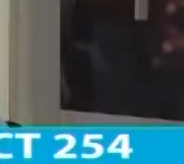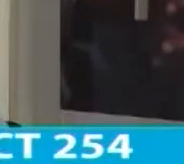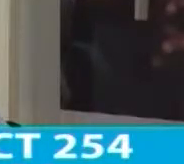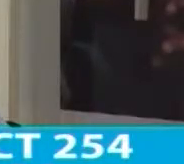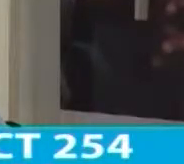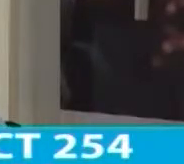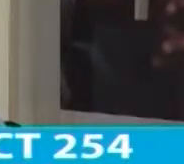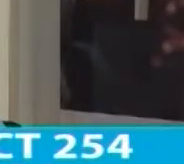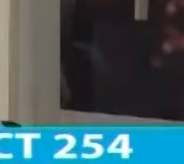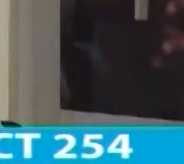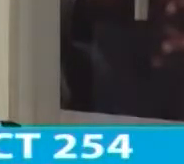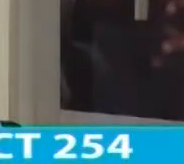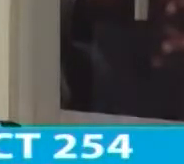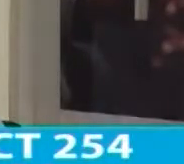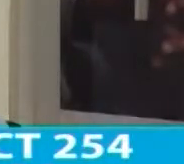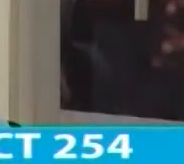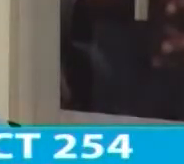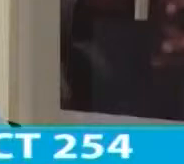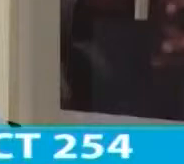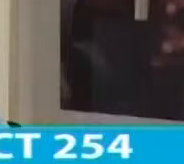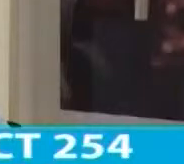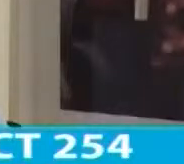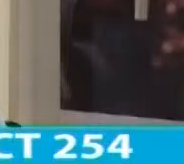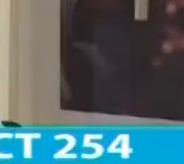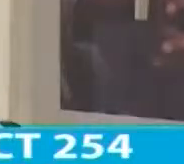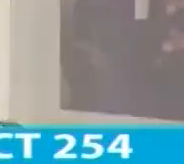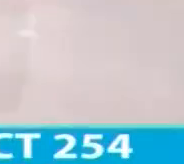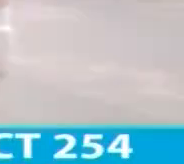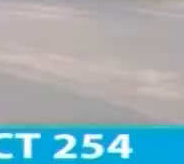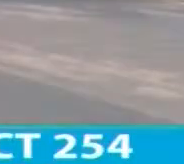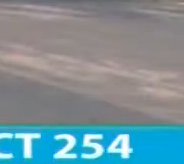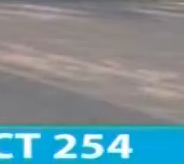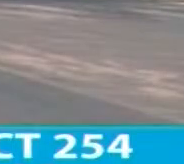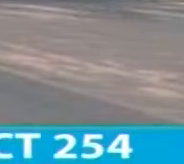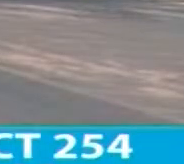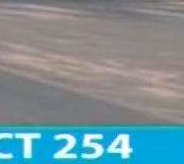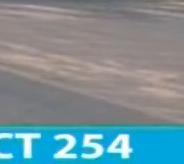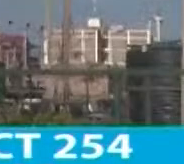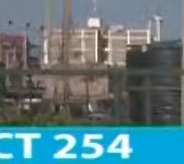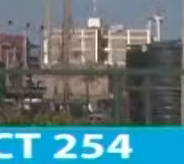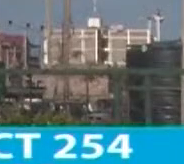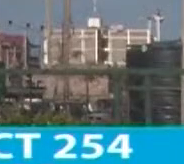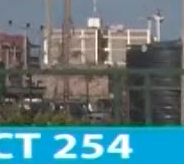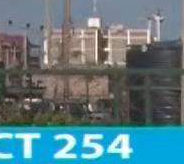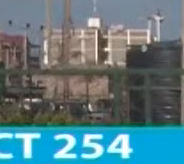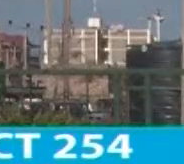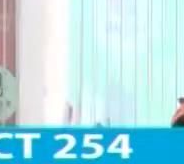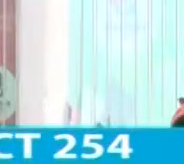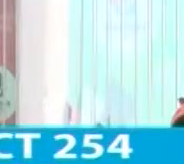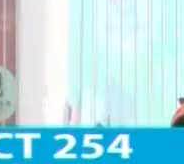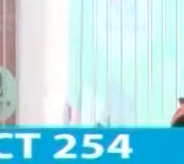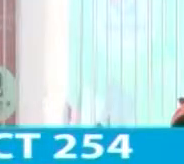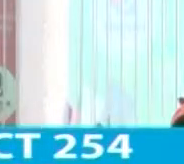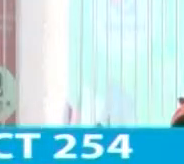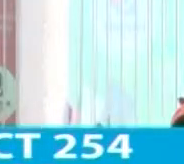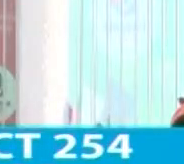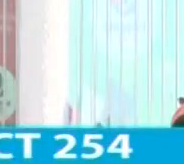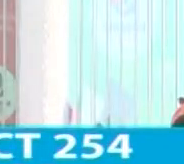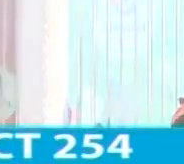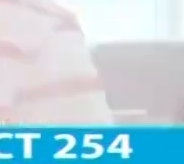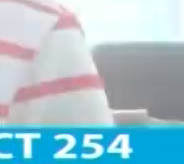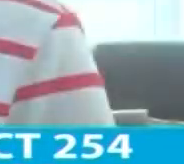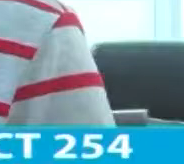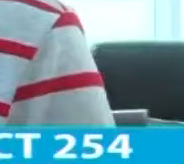na nishukuru. Siwezi kutafuta tiketi ya kwenda mpaka huko. Na kuelekea hadi maeneo tambarare ya